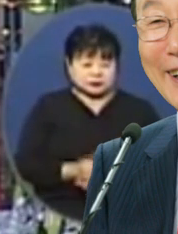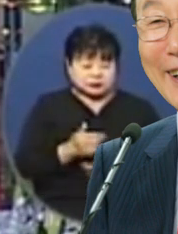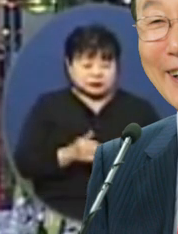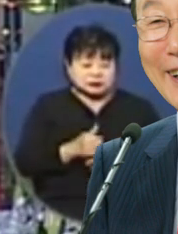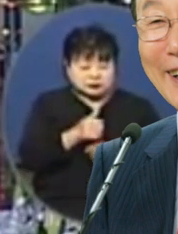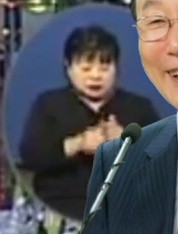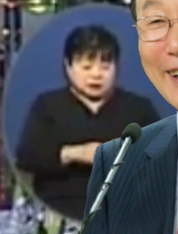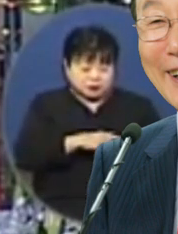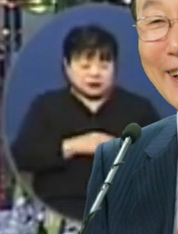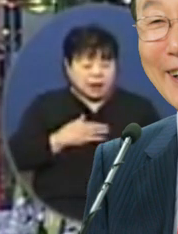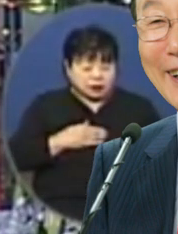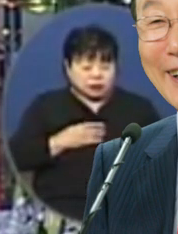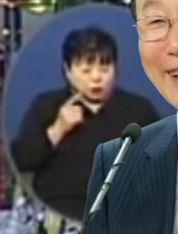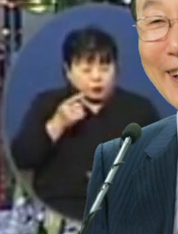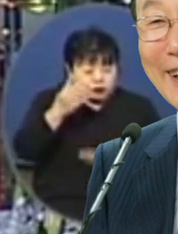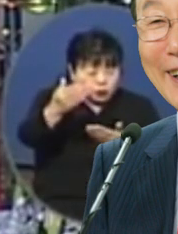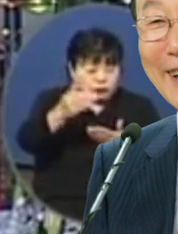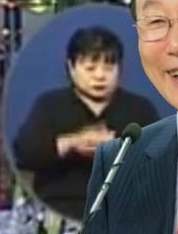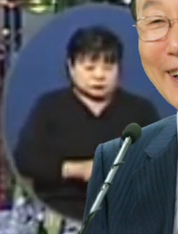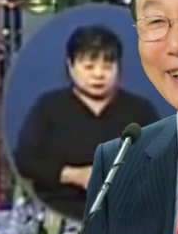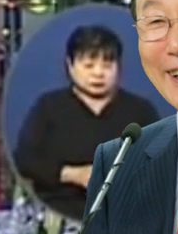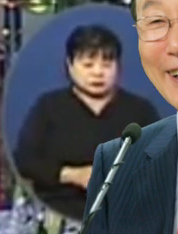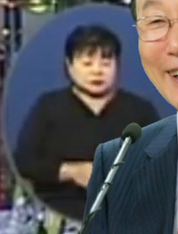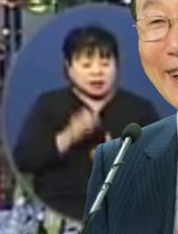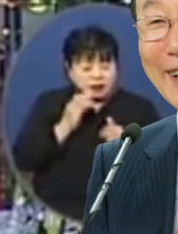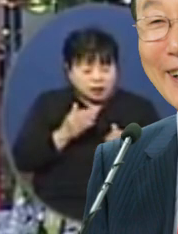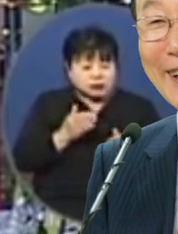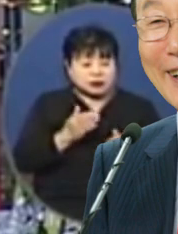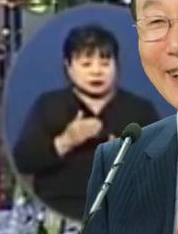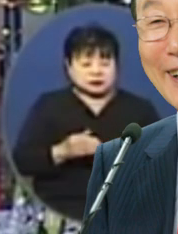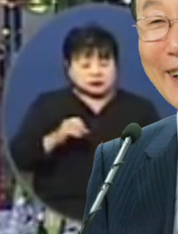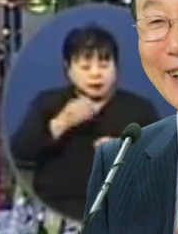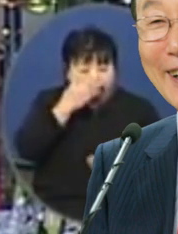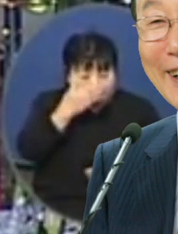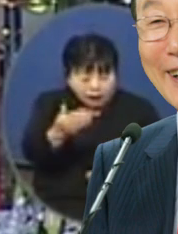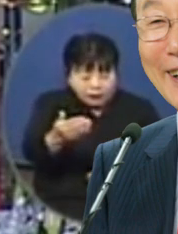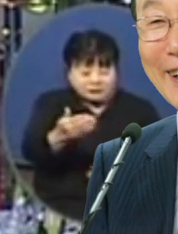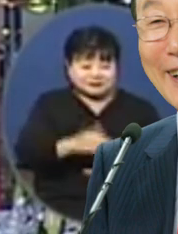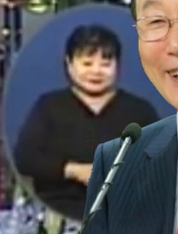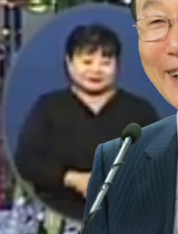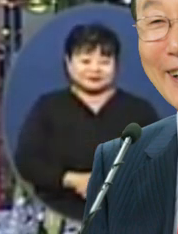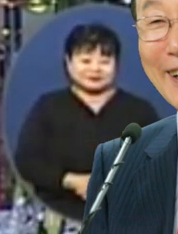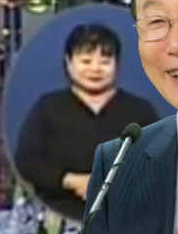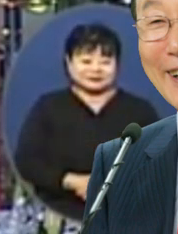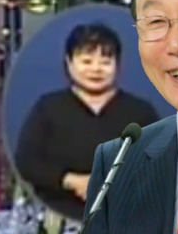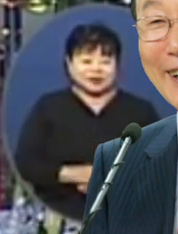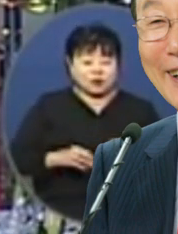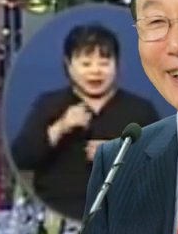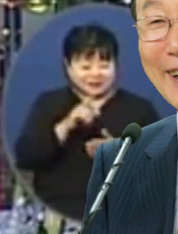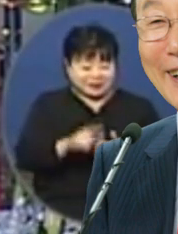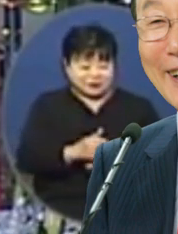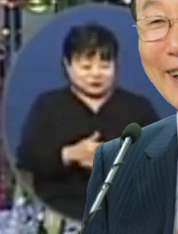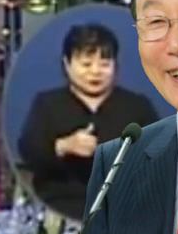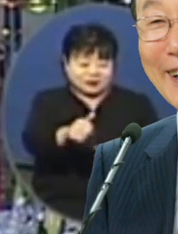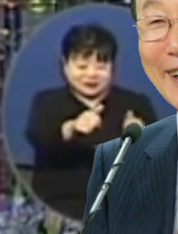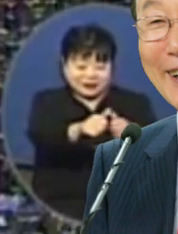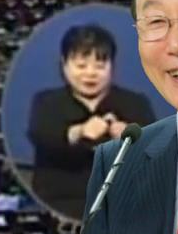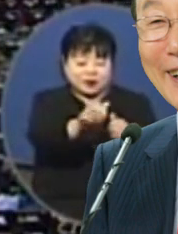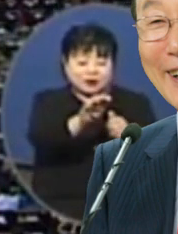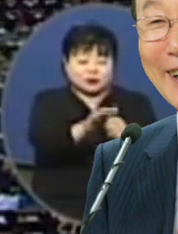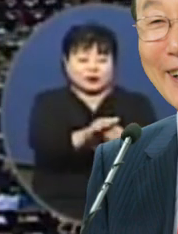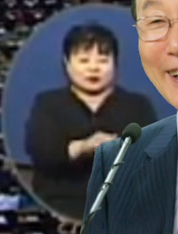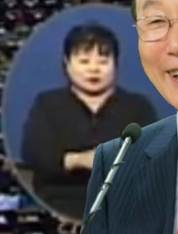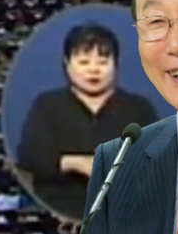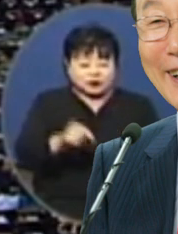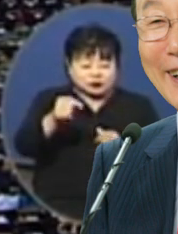한 적 내가 저를 높이라. 제가 내게 간구하리니 내가 응답하리라. 내가 환난 때 저와 같이 하여 저를 건지고